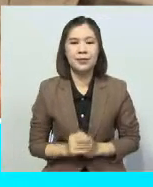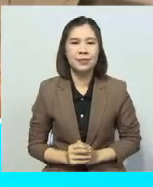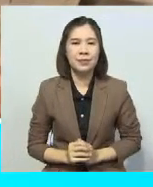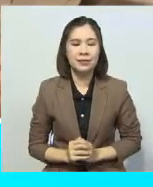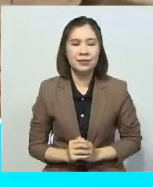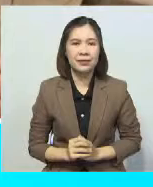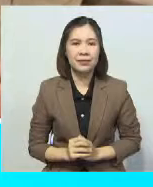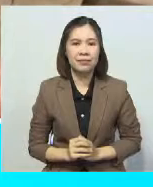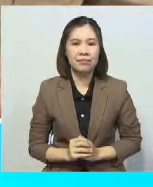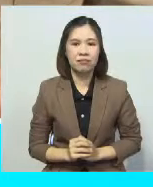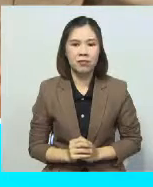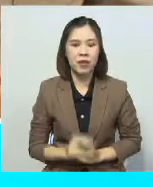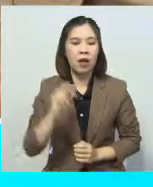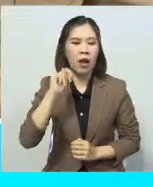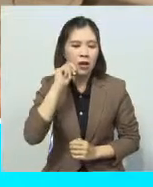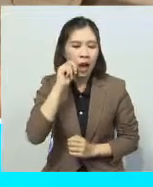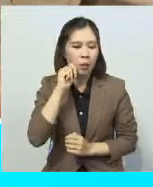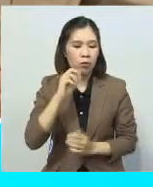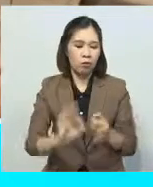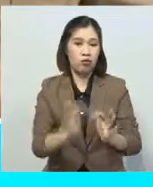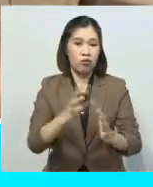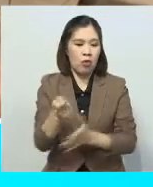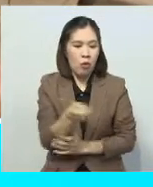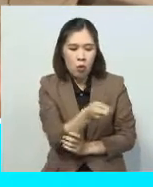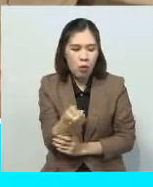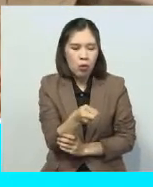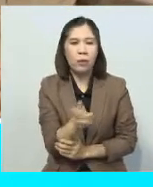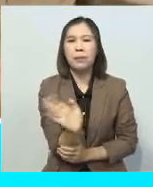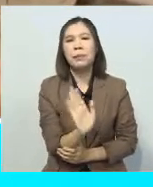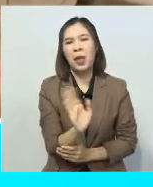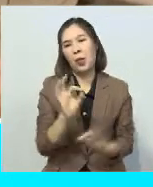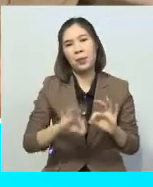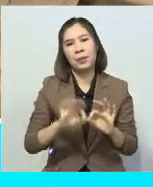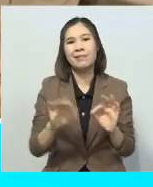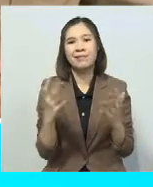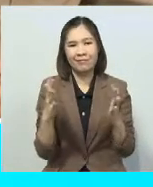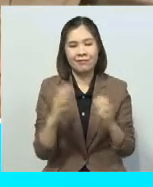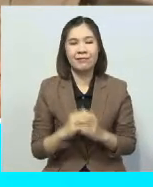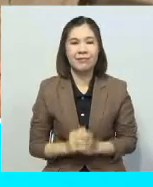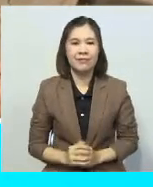แล้วก็มันเปลืองน้ำต้องเอาไปดับเอาเก็บน้ำไว้กินไว้ใช้กันดีกว่านะครับพี่น้อง